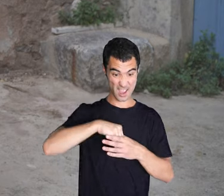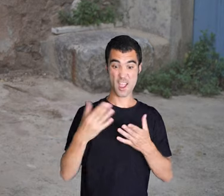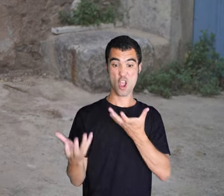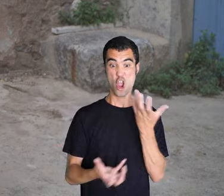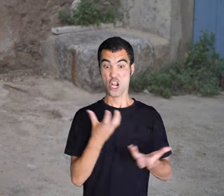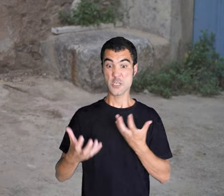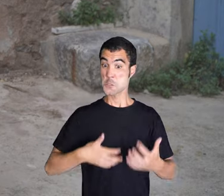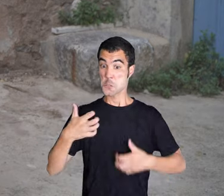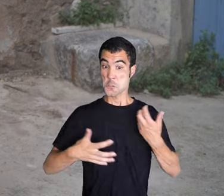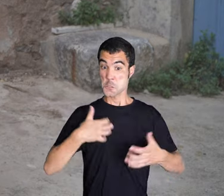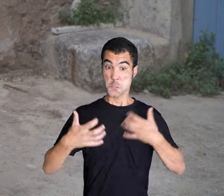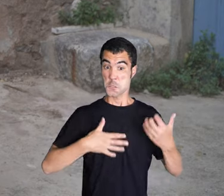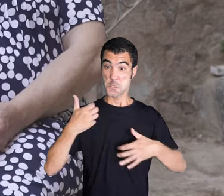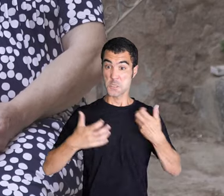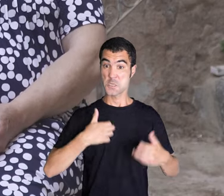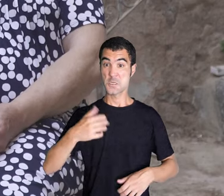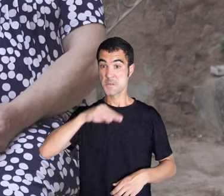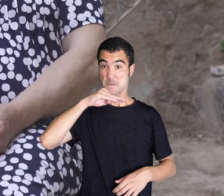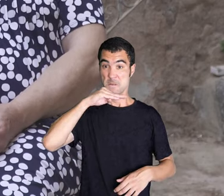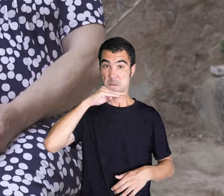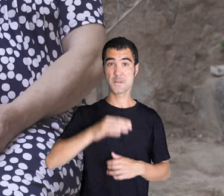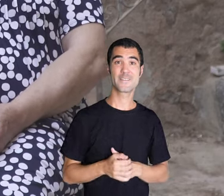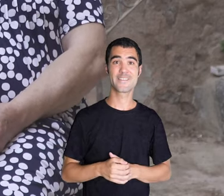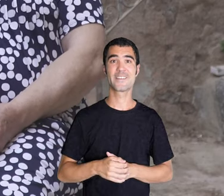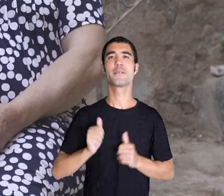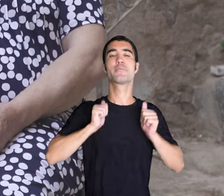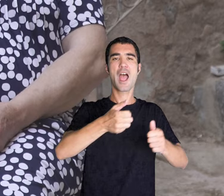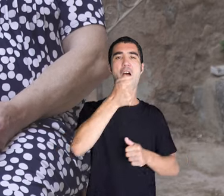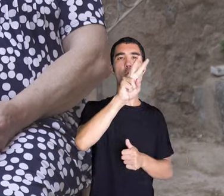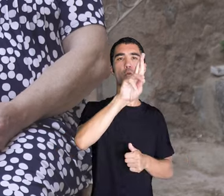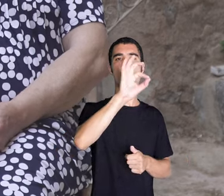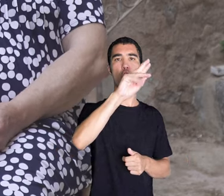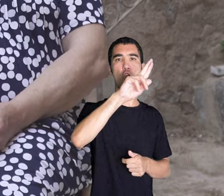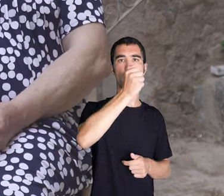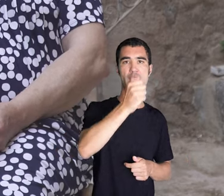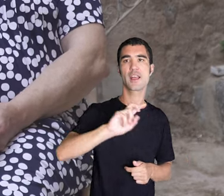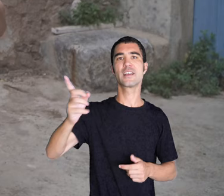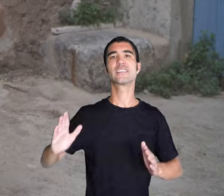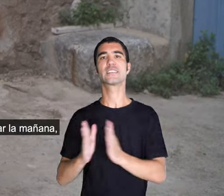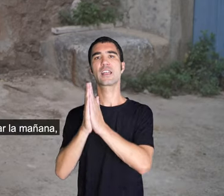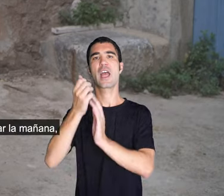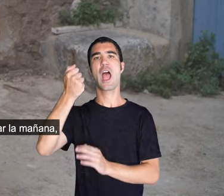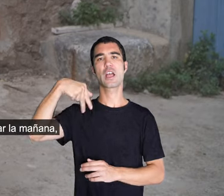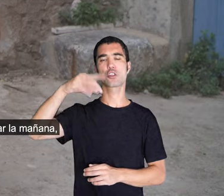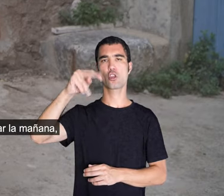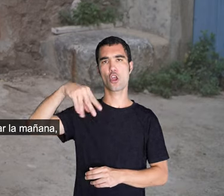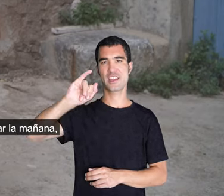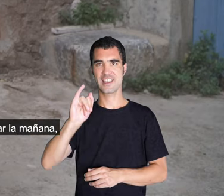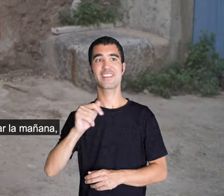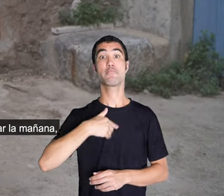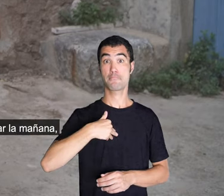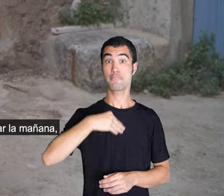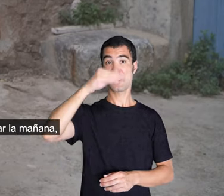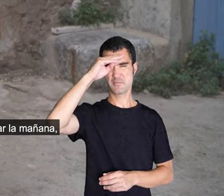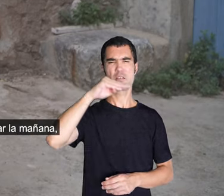més rabiosa que el dimoni. Primer van tenir l'Aurora i llavors van tenir Sant Antoni. Mon pare, moltes